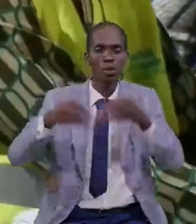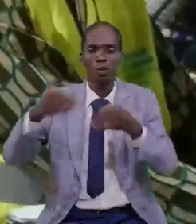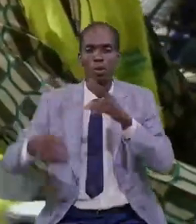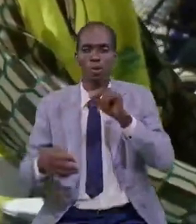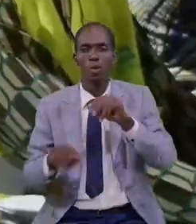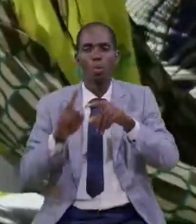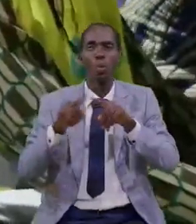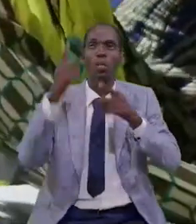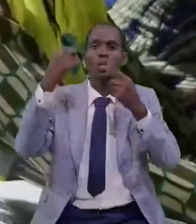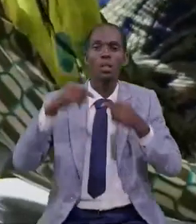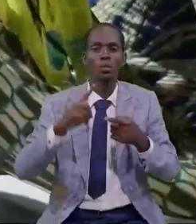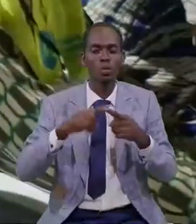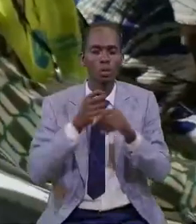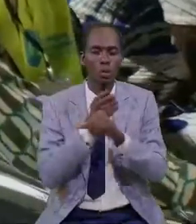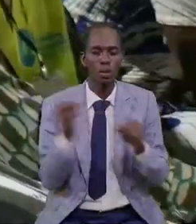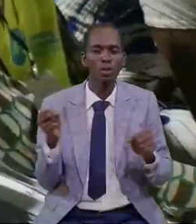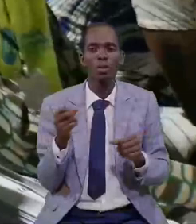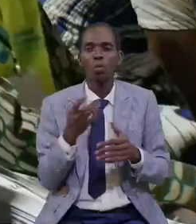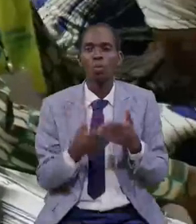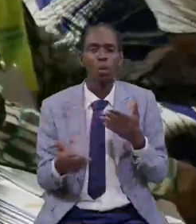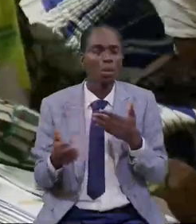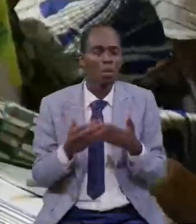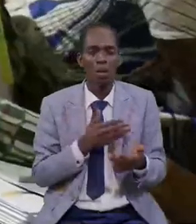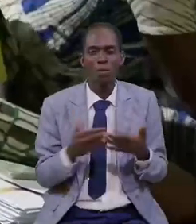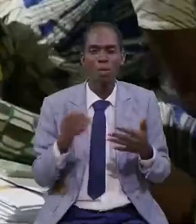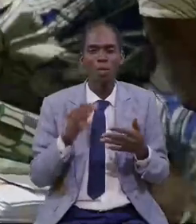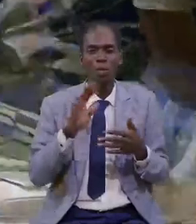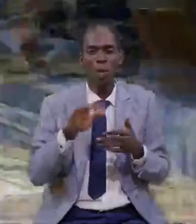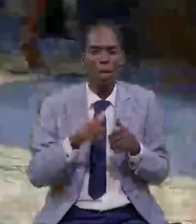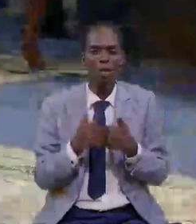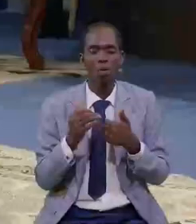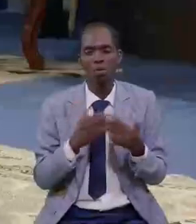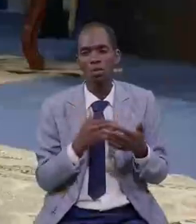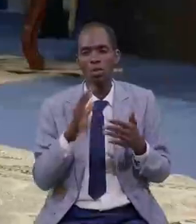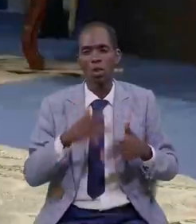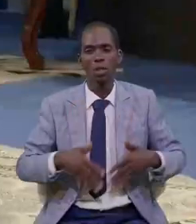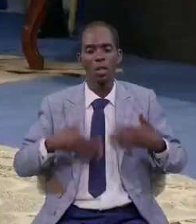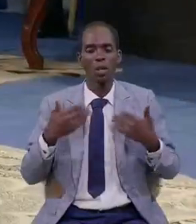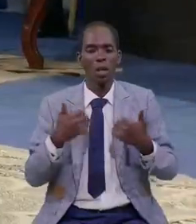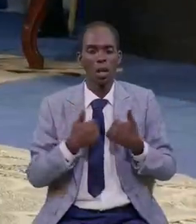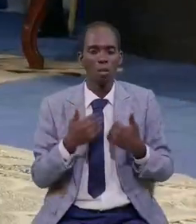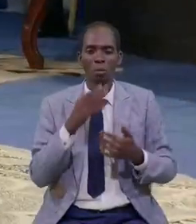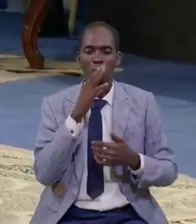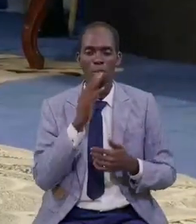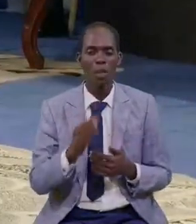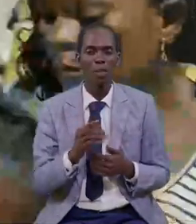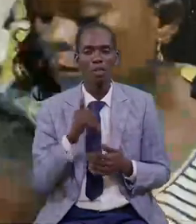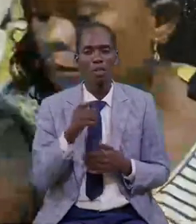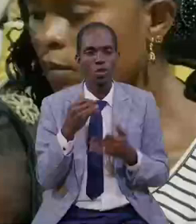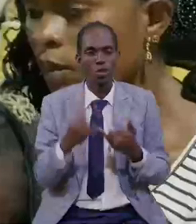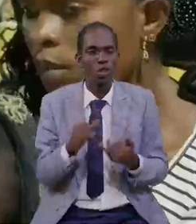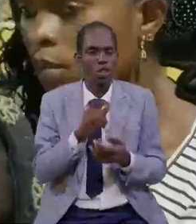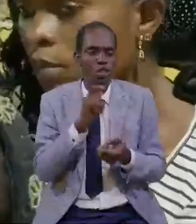été et tu as soif d'une meilleure vie d'une vie transformée d'un changement de vie la condamnation